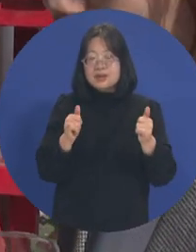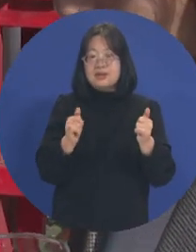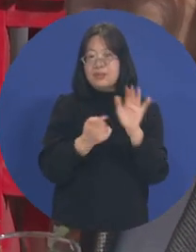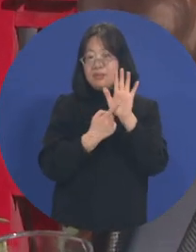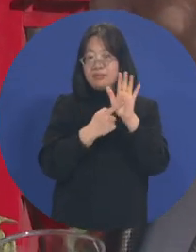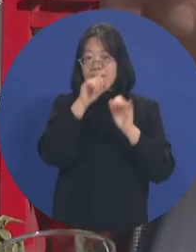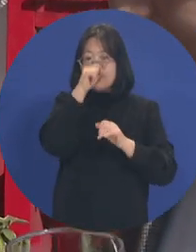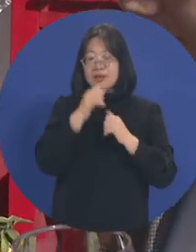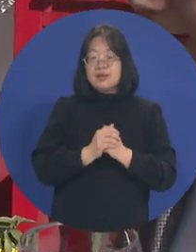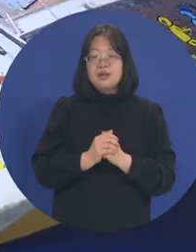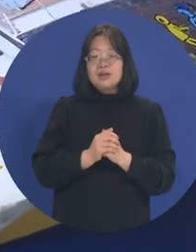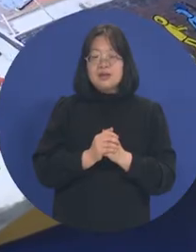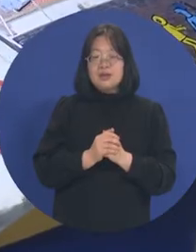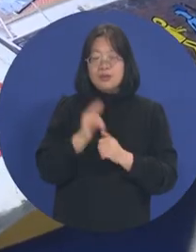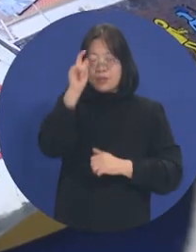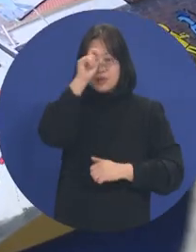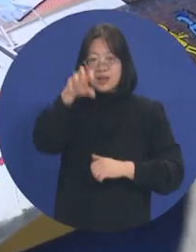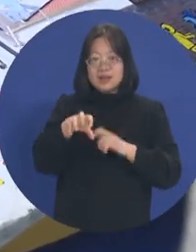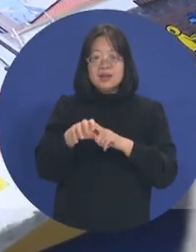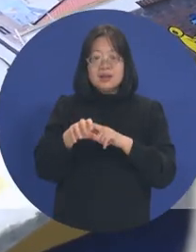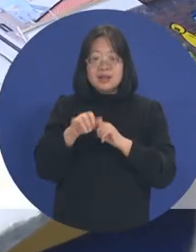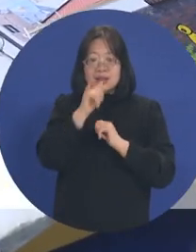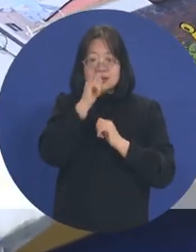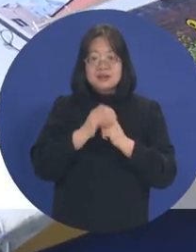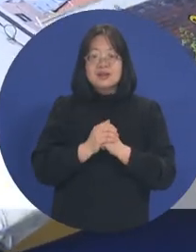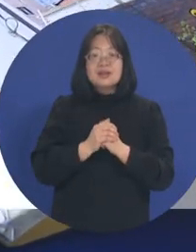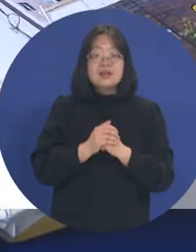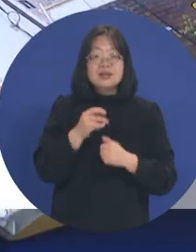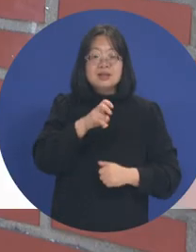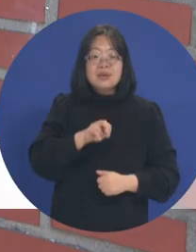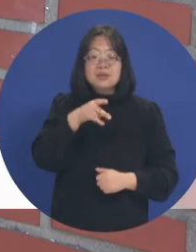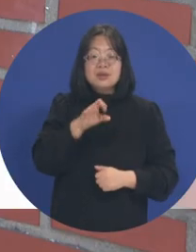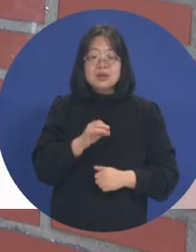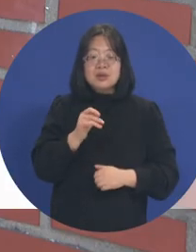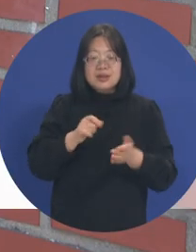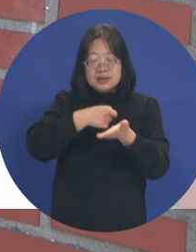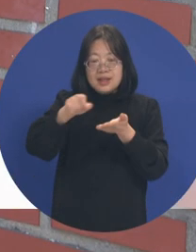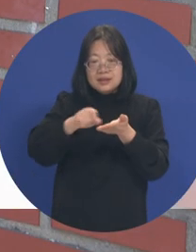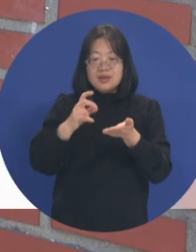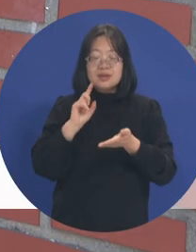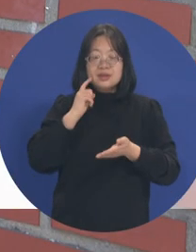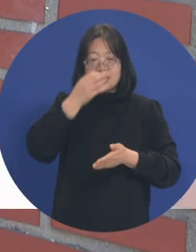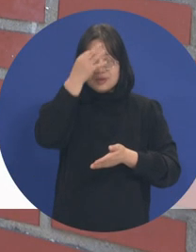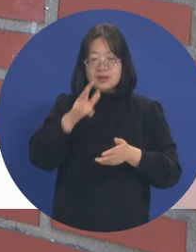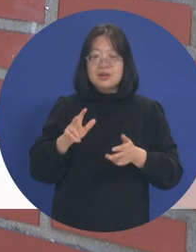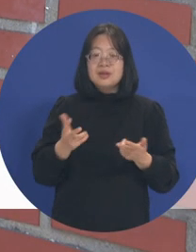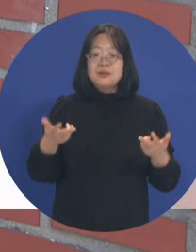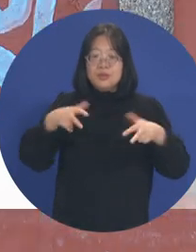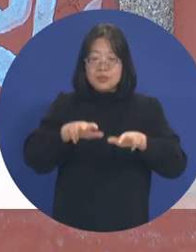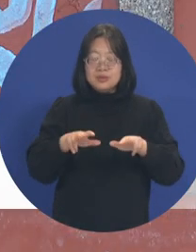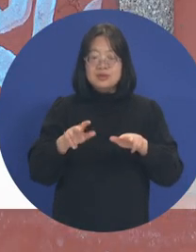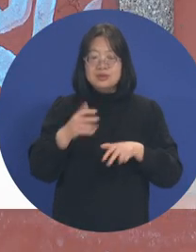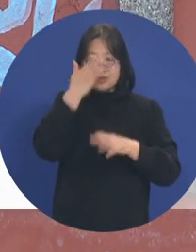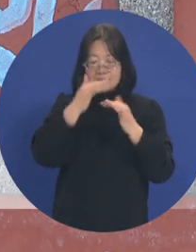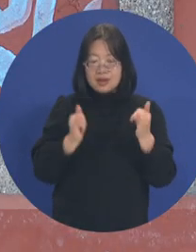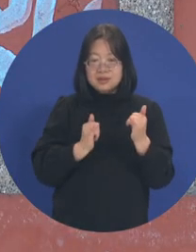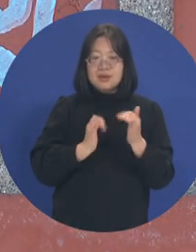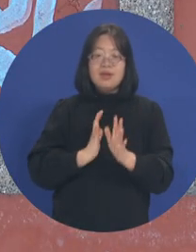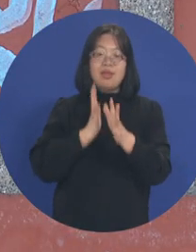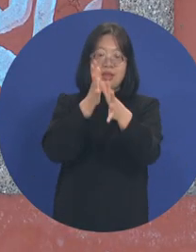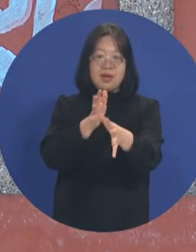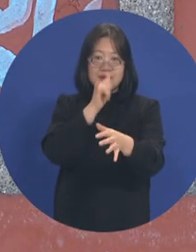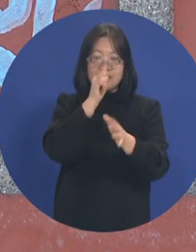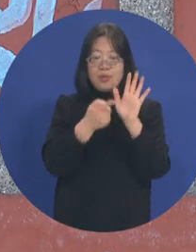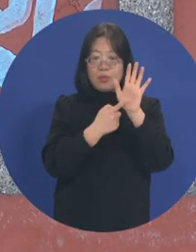좋습니다. 실제 고양시의 구도심에 위치한 삼송 낙서 예술 골목은 젊은 층의 발길이 늘어나면서 홍보 효과를